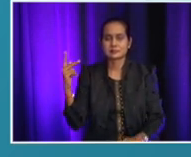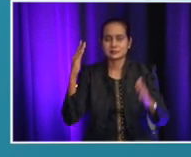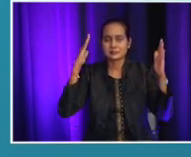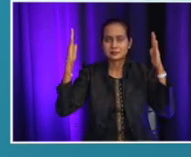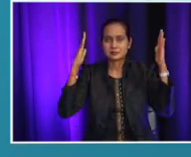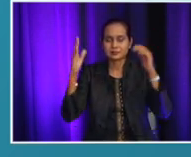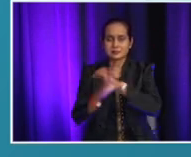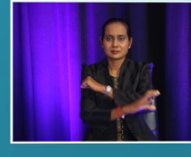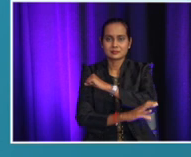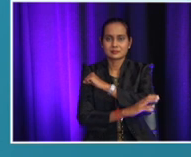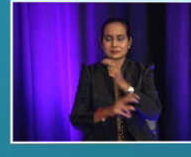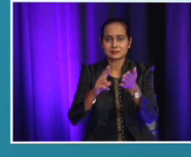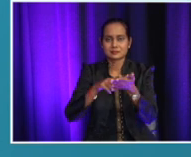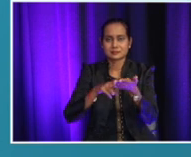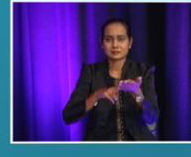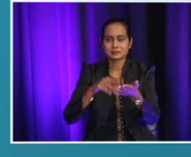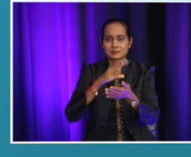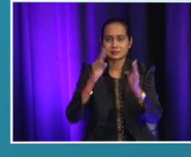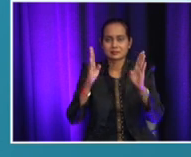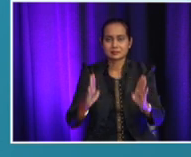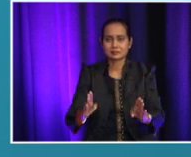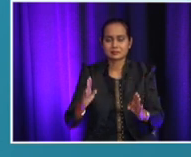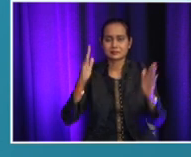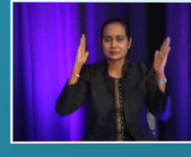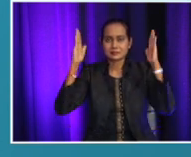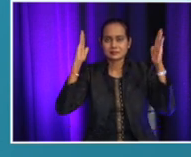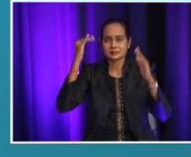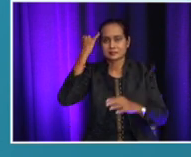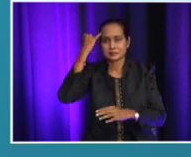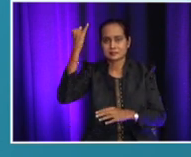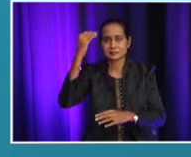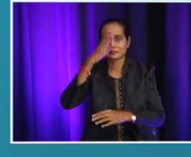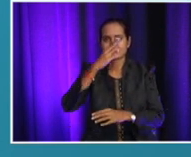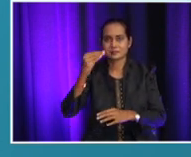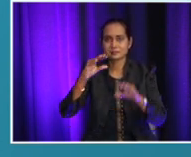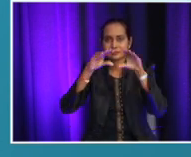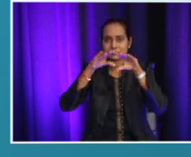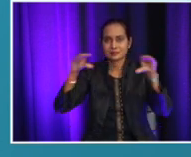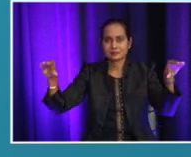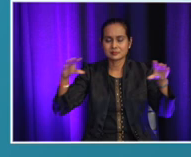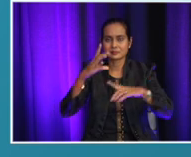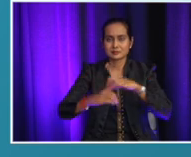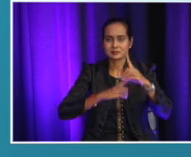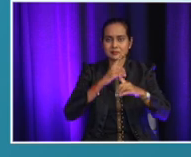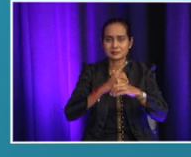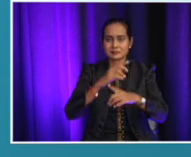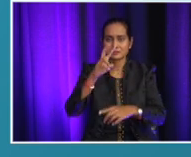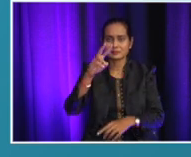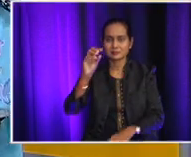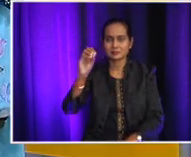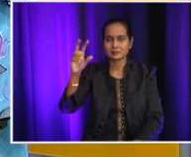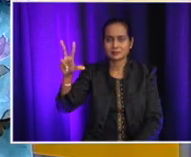dan Banten Indonesia yang berilmu dan Betara dunia menjelang tahun 2030